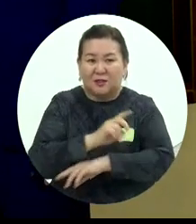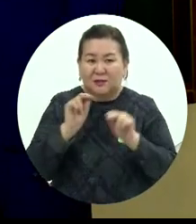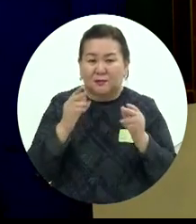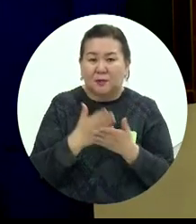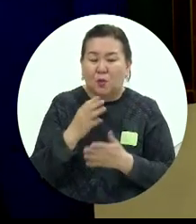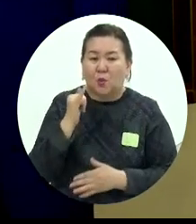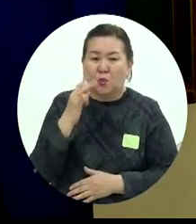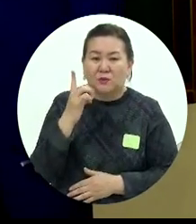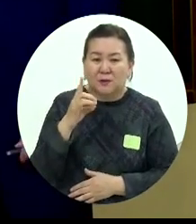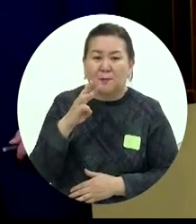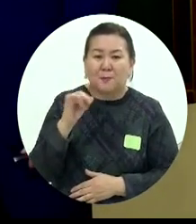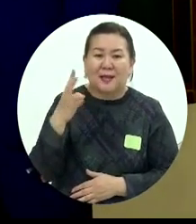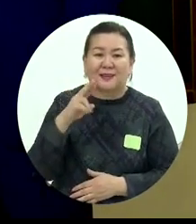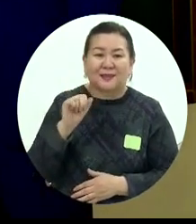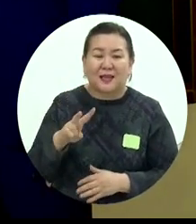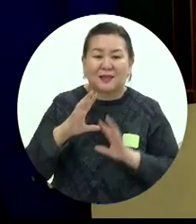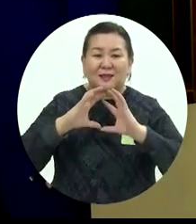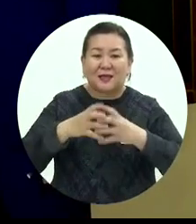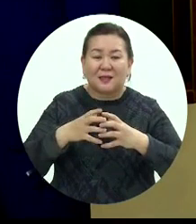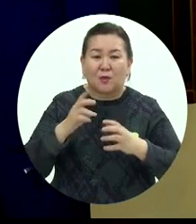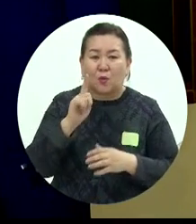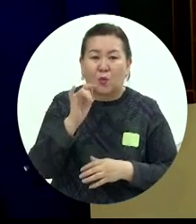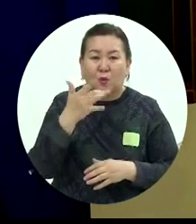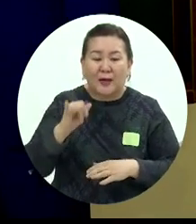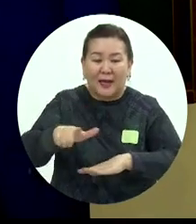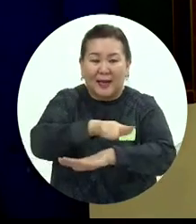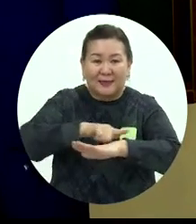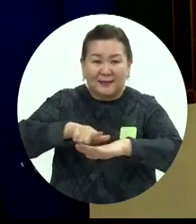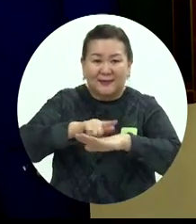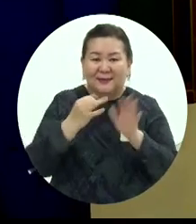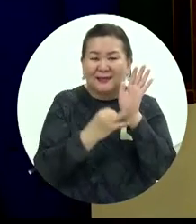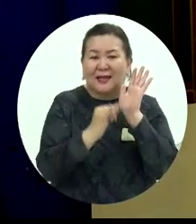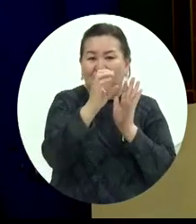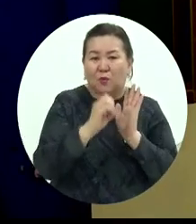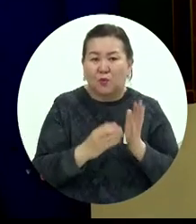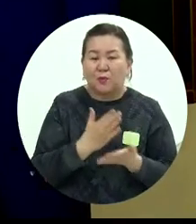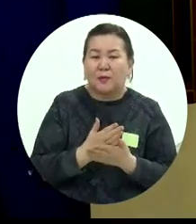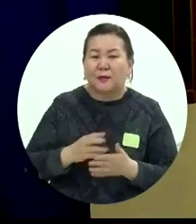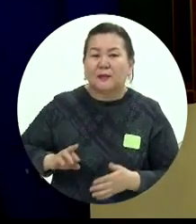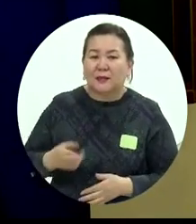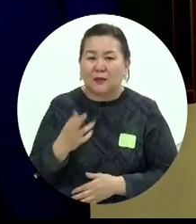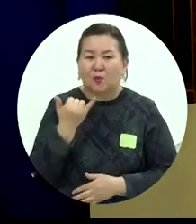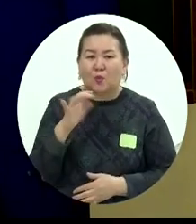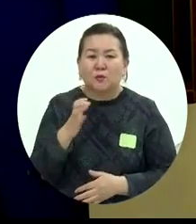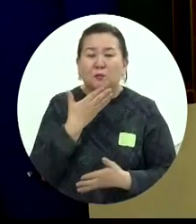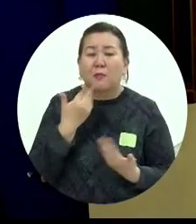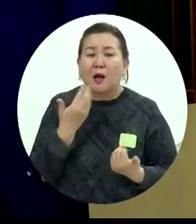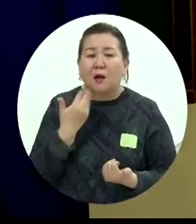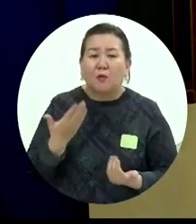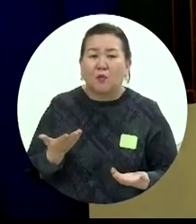За тэгэхээр усан мандал маань дэлхийн нийт хуурай гадаргын 70% ус эзэлж байна. За тэгэхээр яагаад бид нар усны хомсдолд орсон